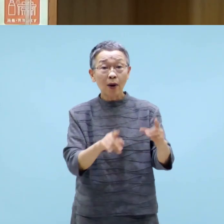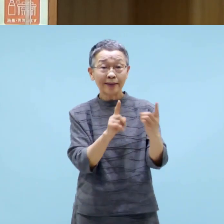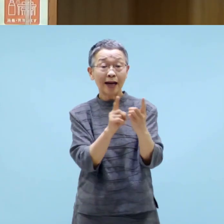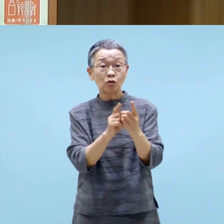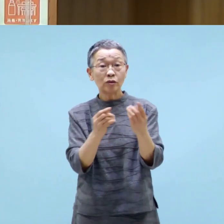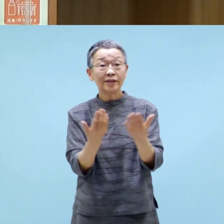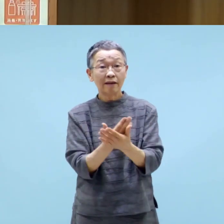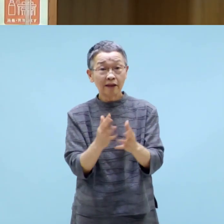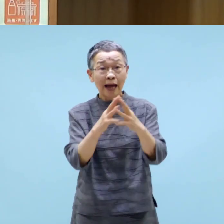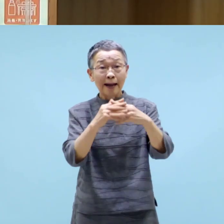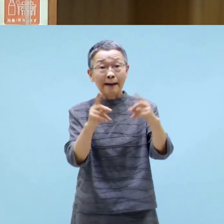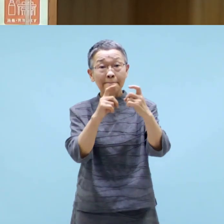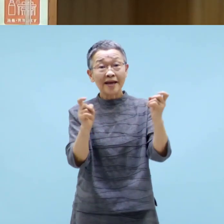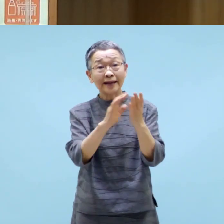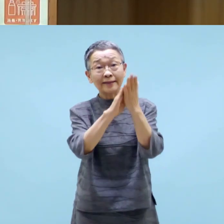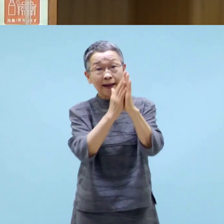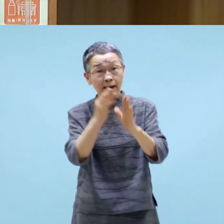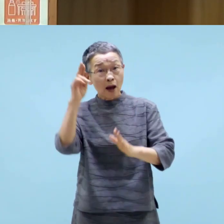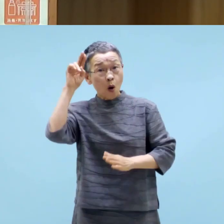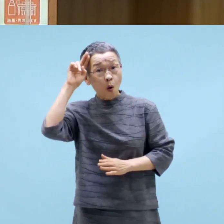県、大阪府、